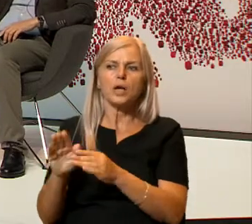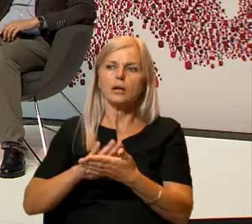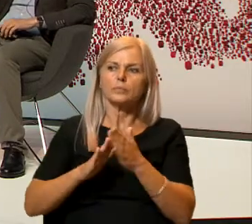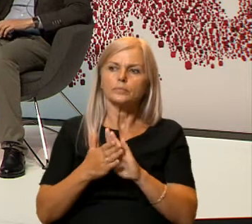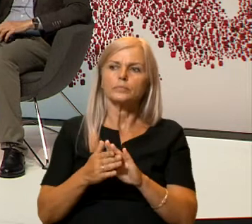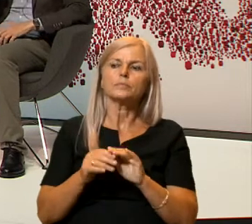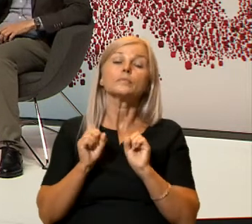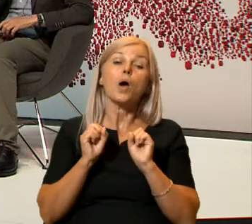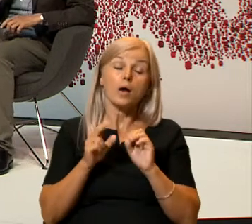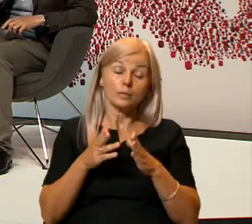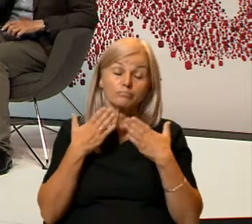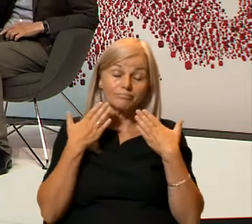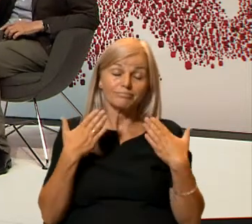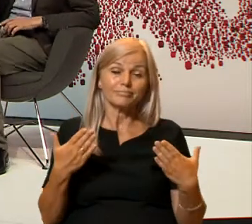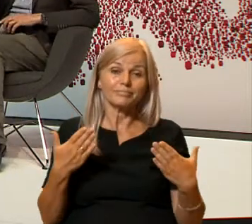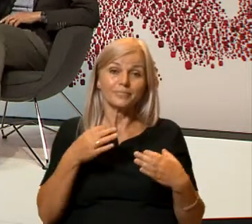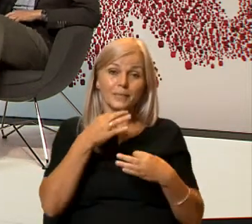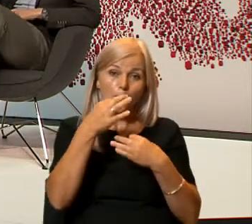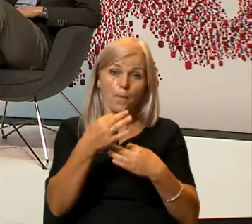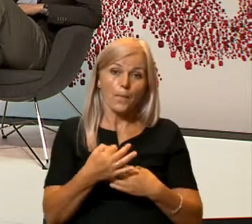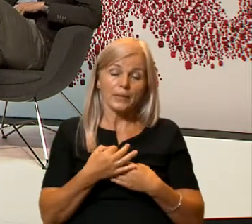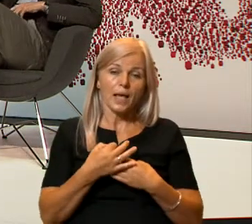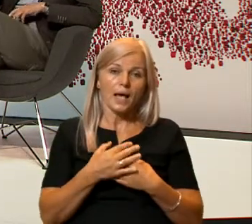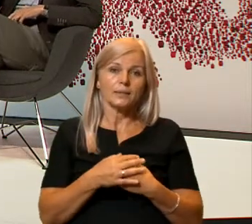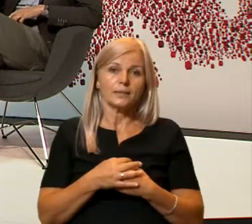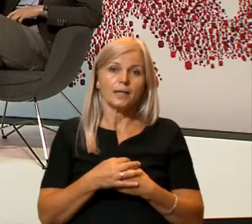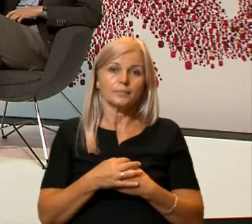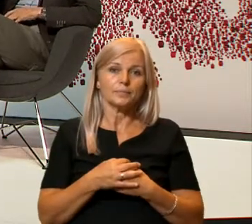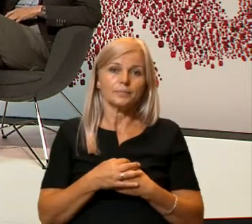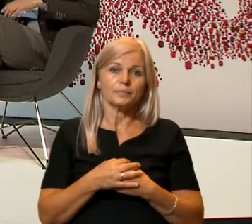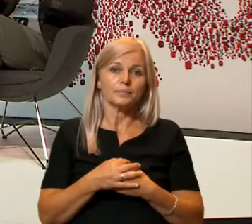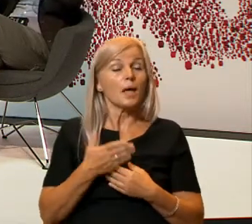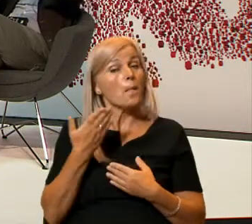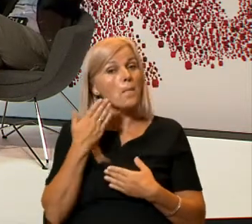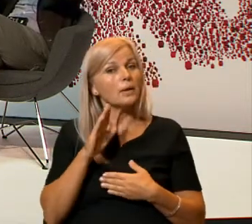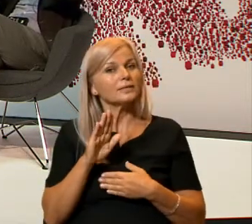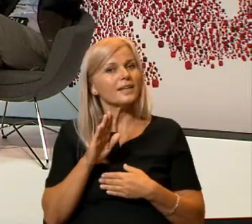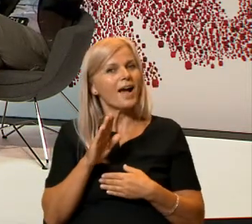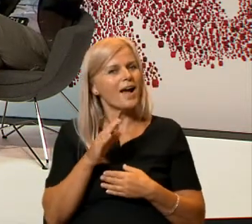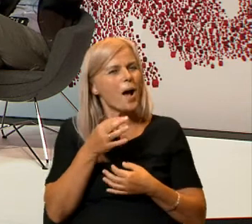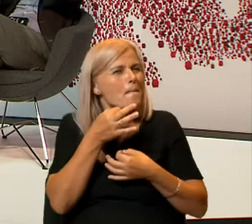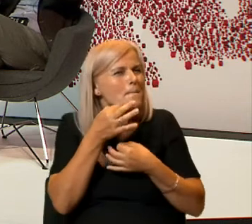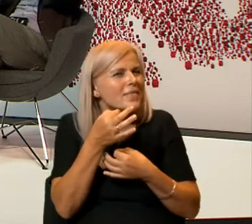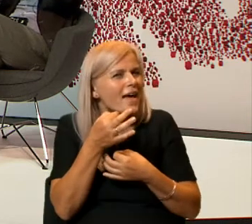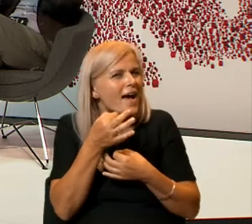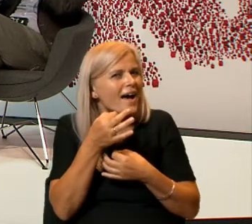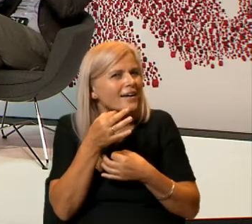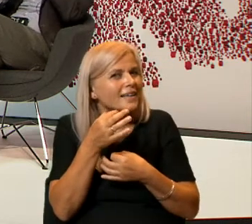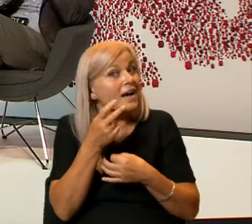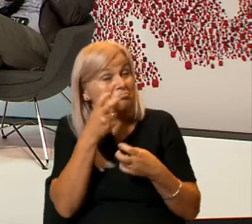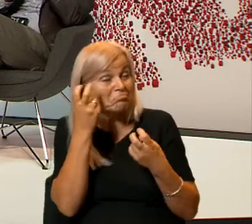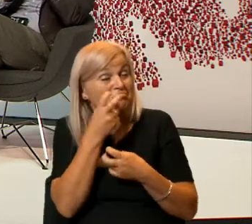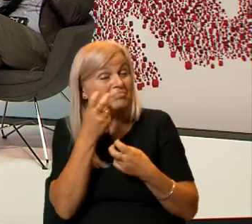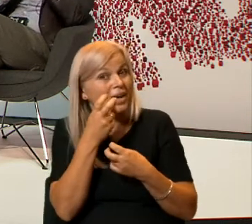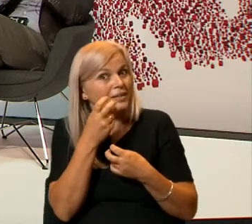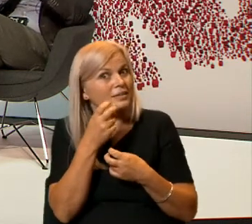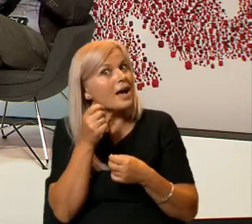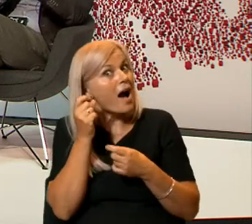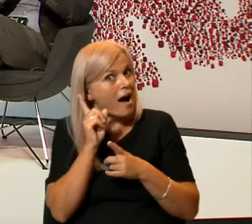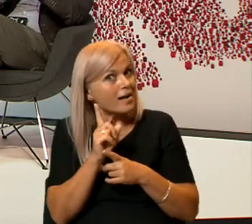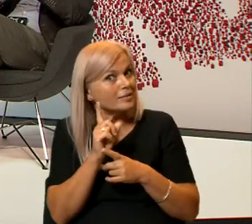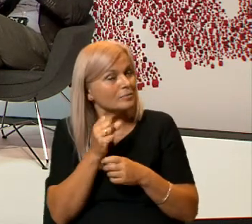Dziękuję. Dziękuję bardzo za te bardzo podstępne, wręcz podchwytliwe, ale też interesujące pytania. Zacznę